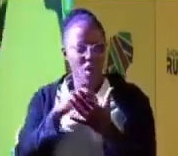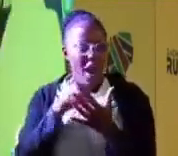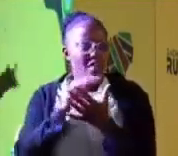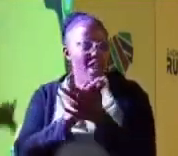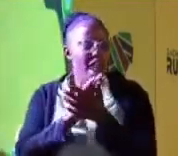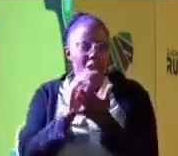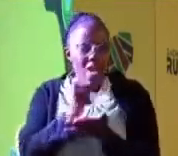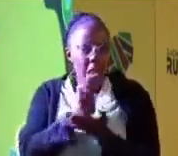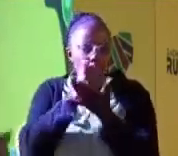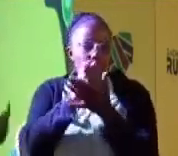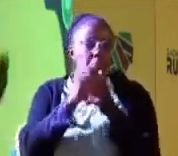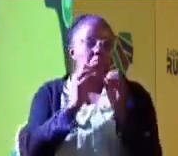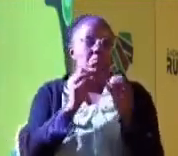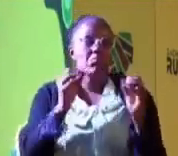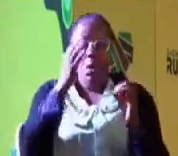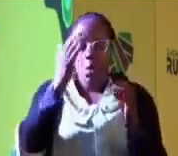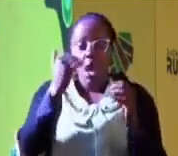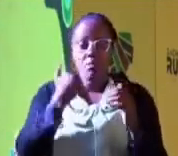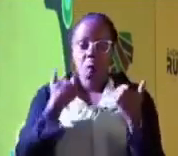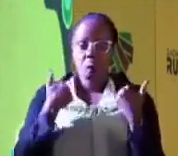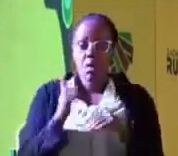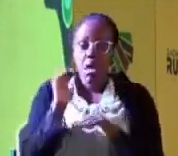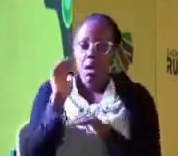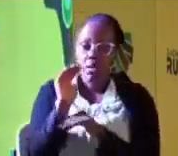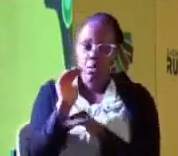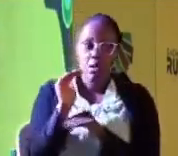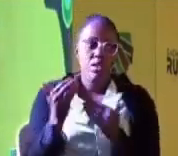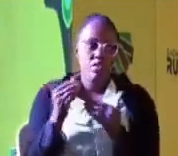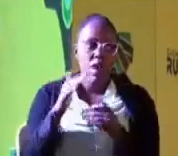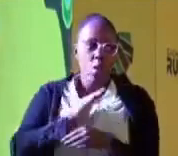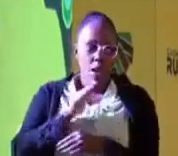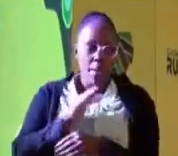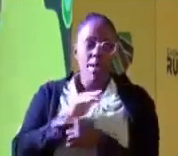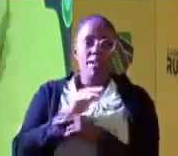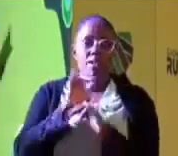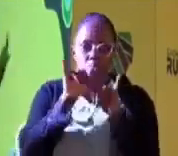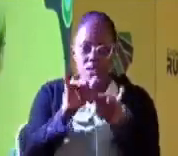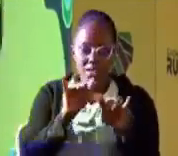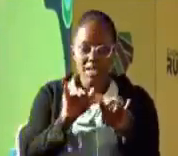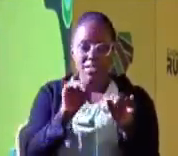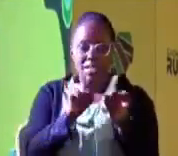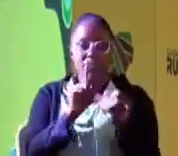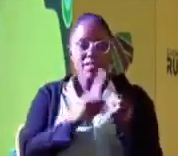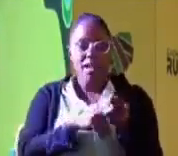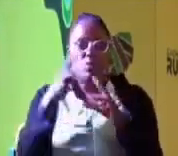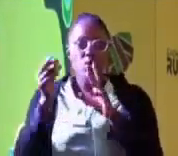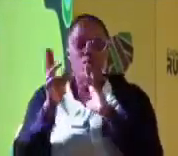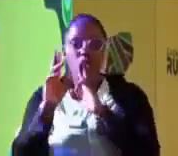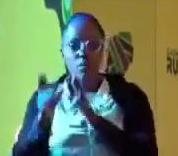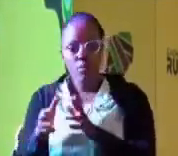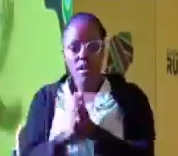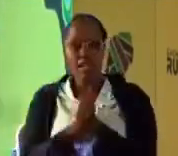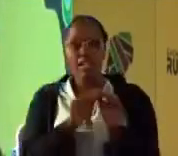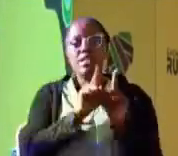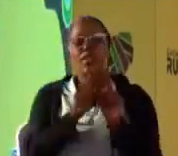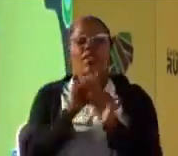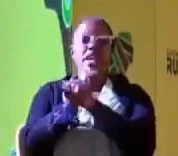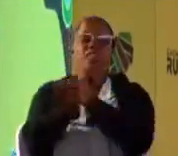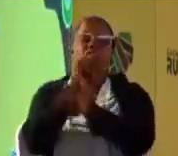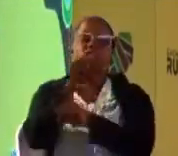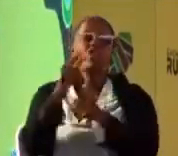chenye unasaidiwa. Sasa mi naomba wamama wakae huku, ukienda kuripoti nao